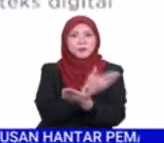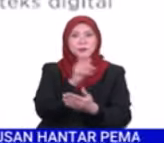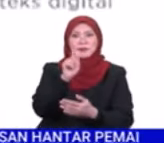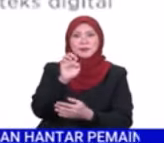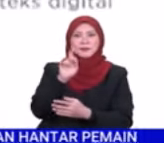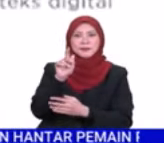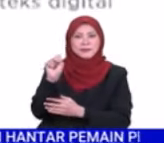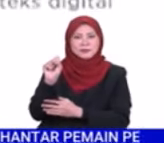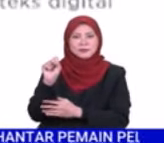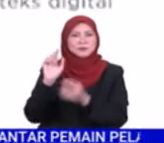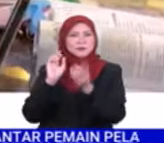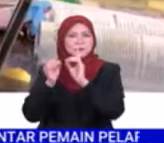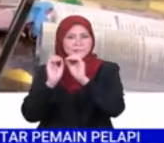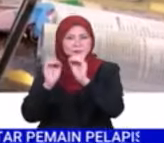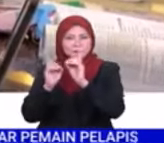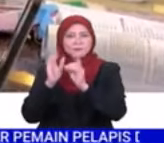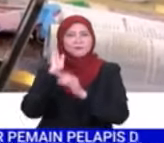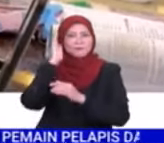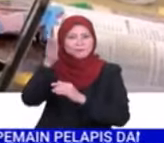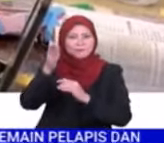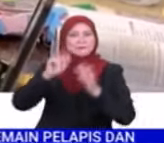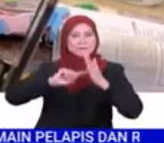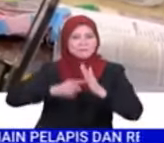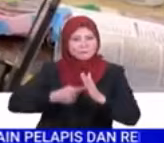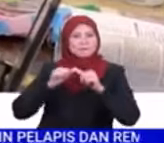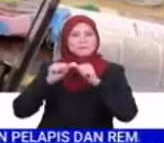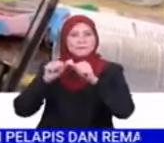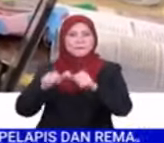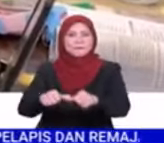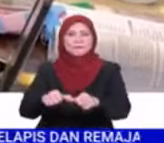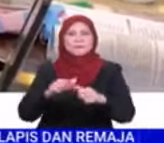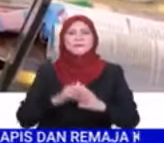dalam format digital yang dilaksanakan secara berterusan.